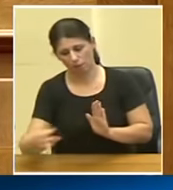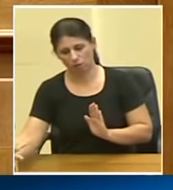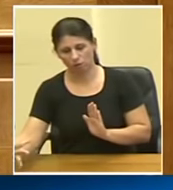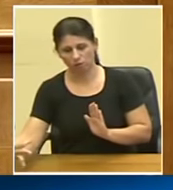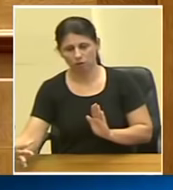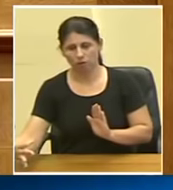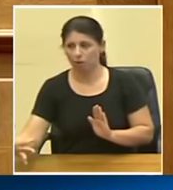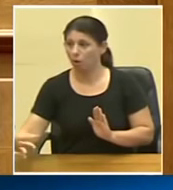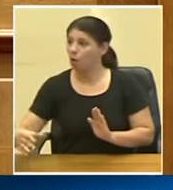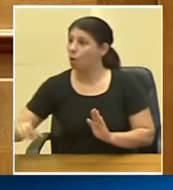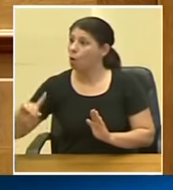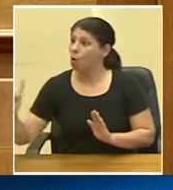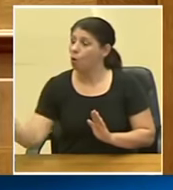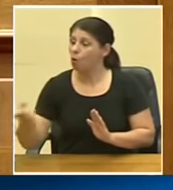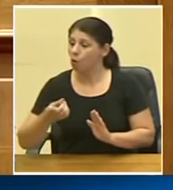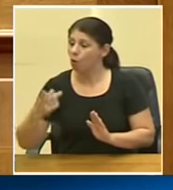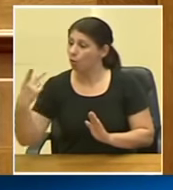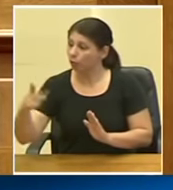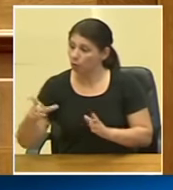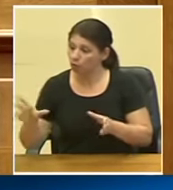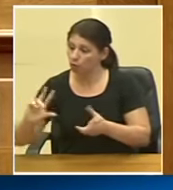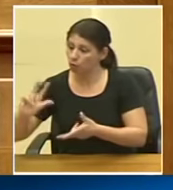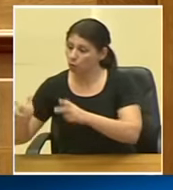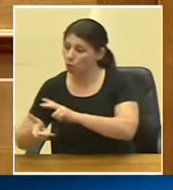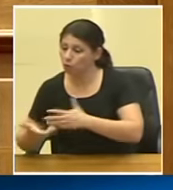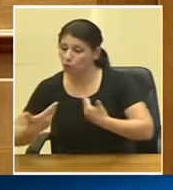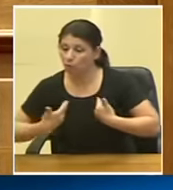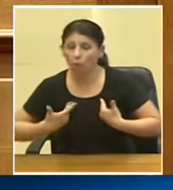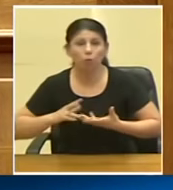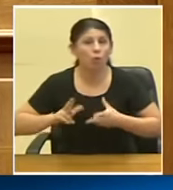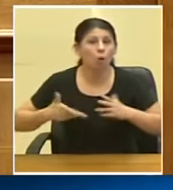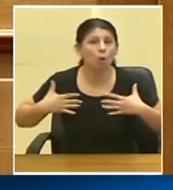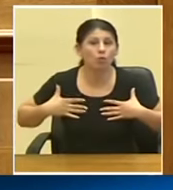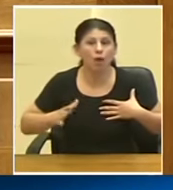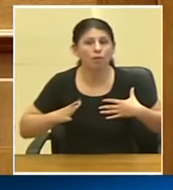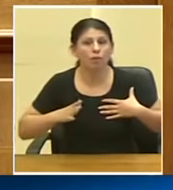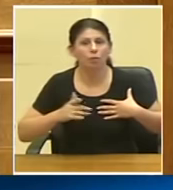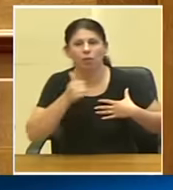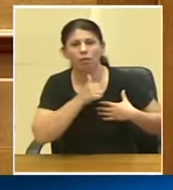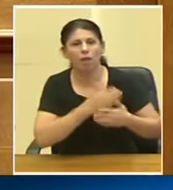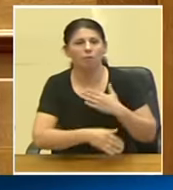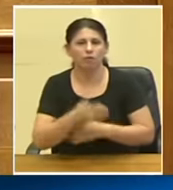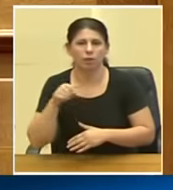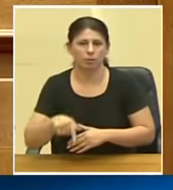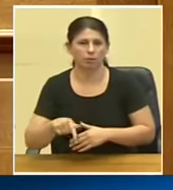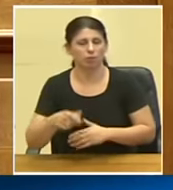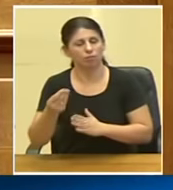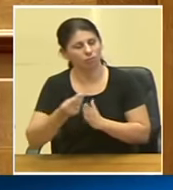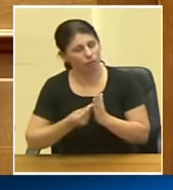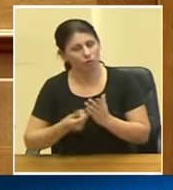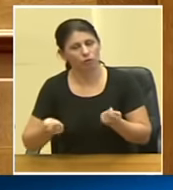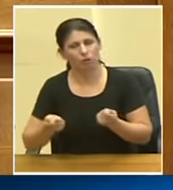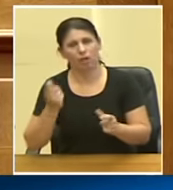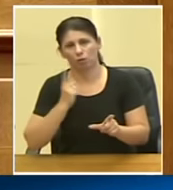κόσμος, ο δικός σας κόσμος και ο δικός μας κόσμος θα υποφέρει από αυτό. Πολλές φορές το έχει κάνει το λάθος του